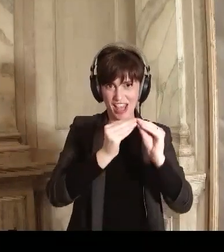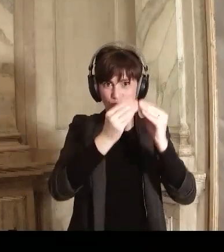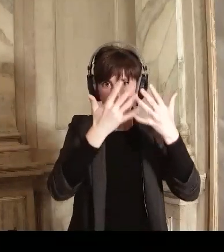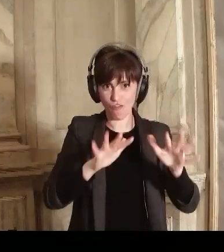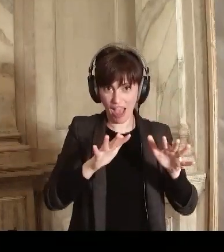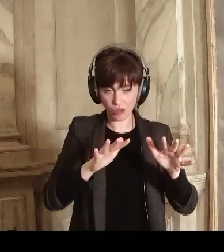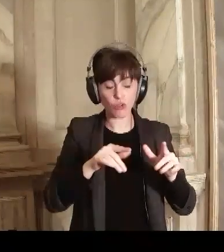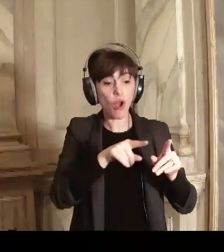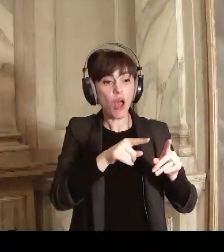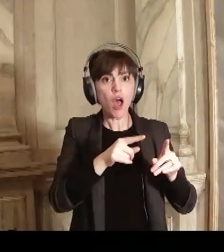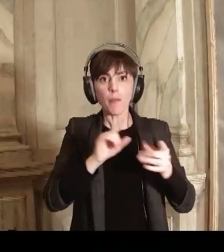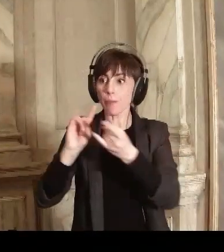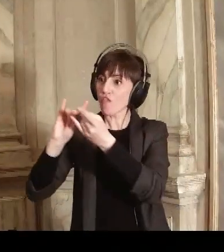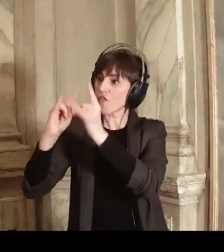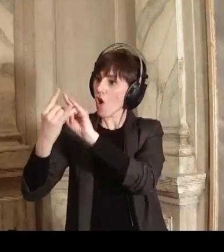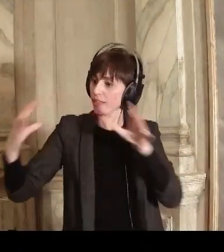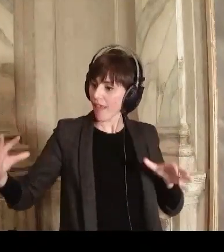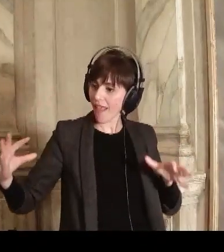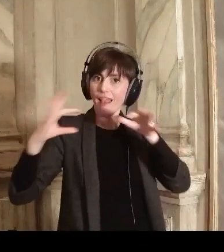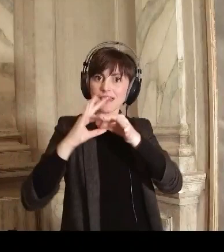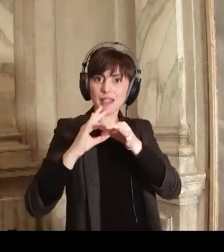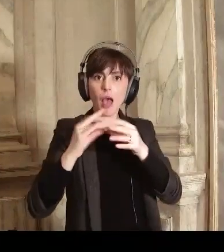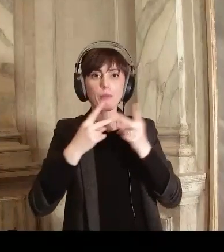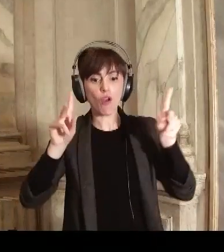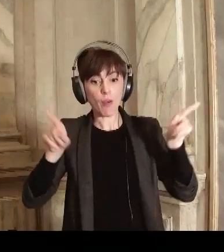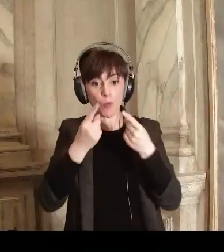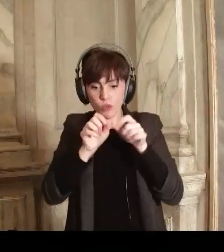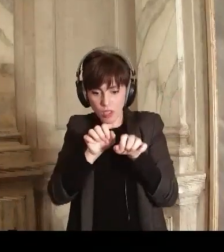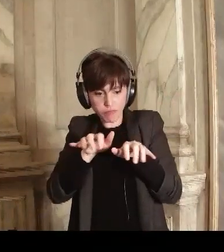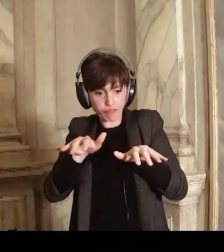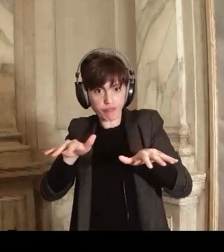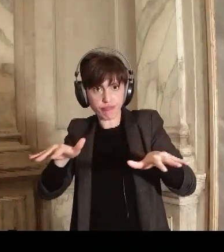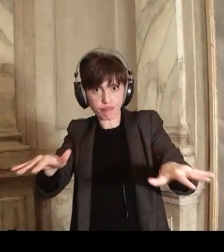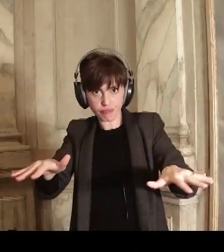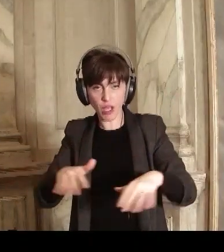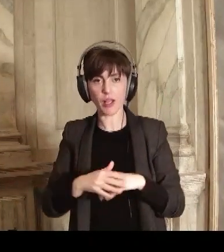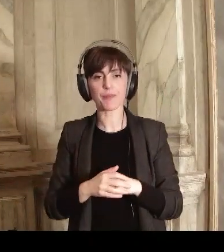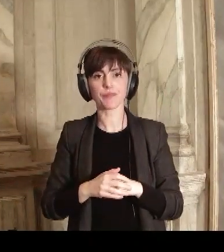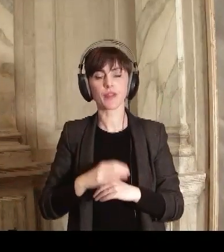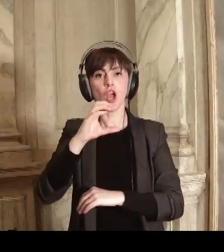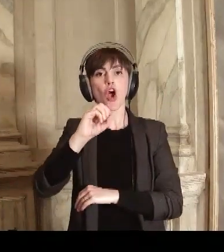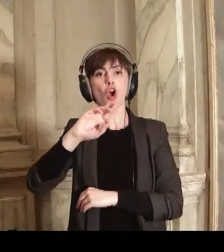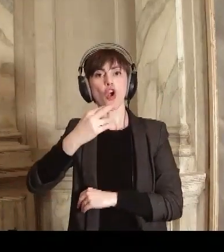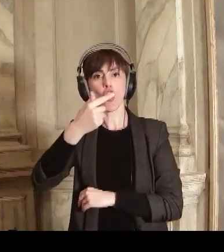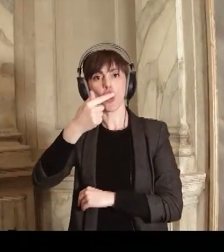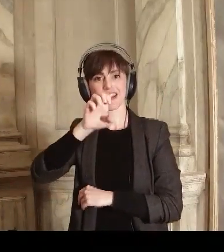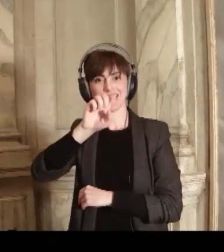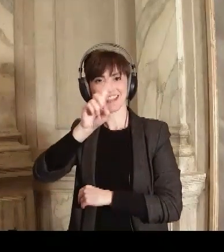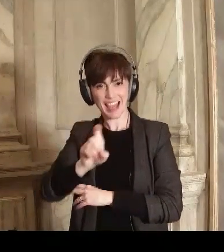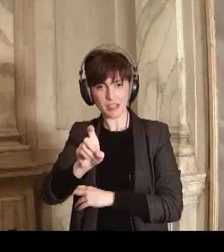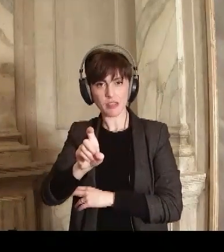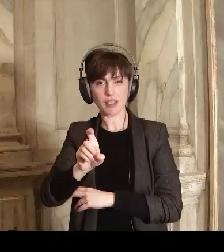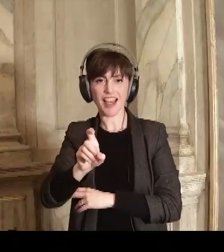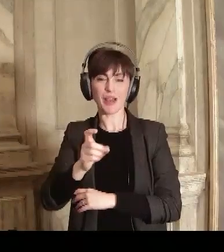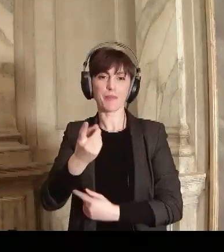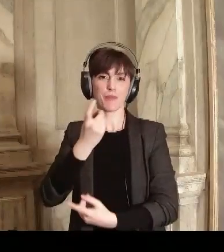la fortezza alla laguna. Tania Cortés, compositrice e performer ecuadoregna, ha ideato per lo spazio del Teatro di